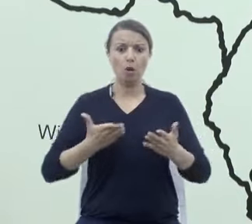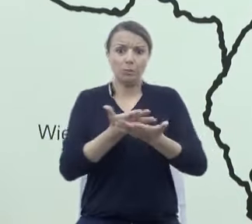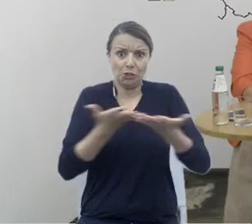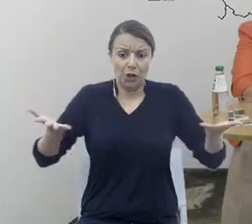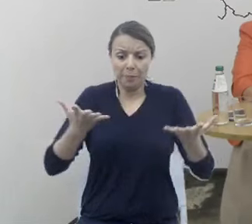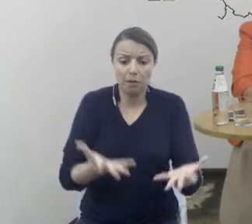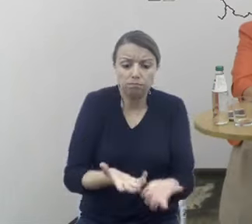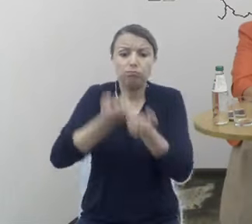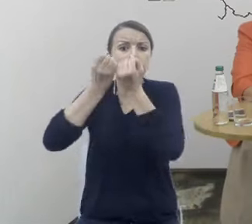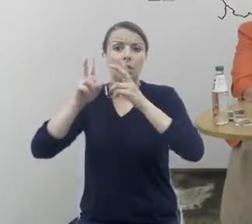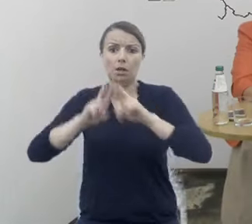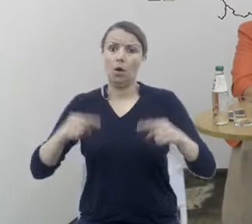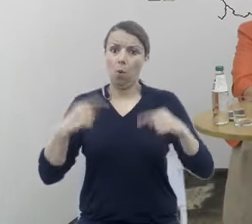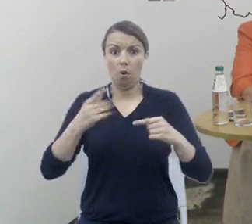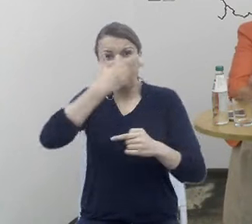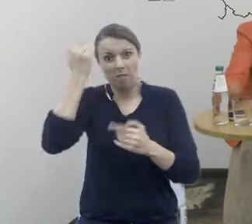że w kwietniu